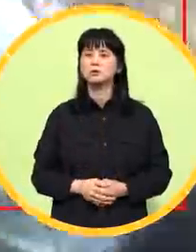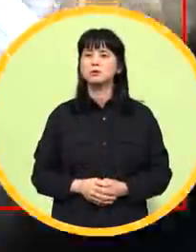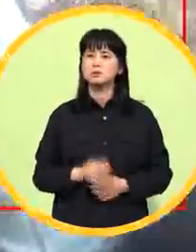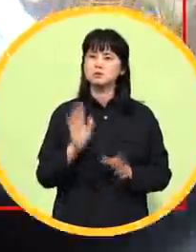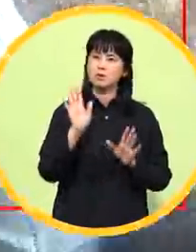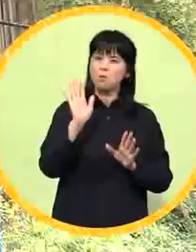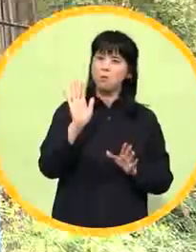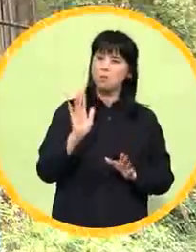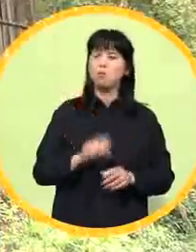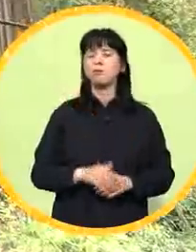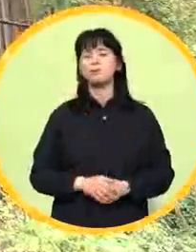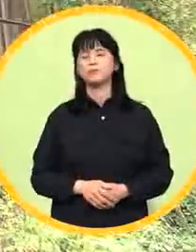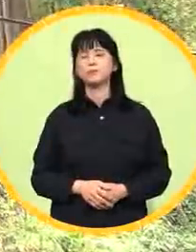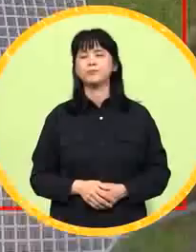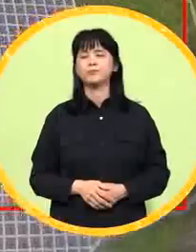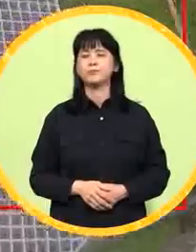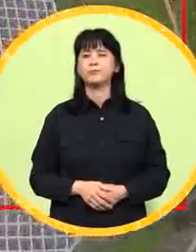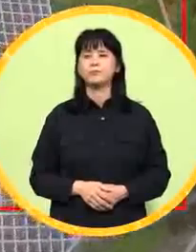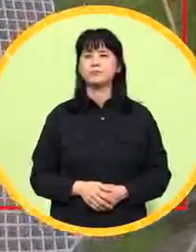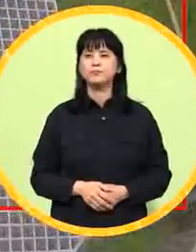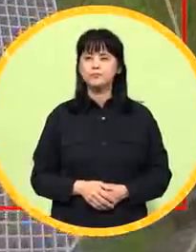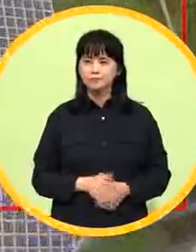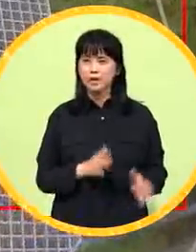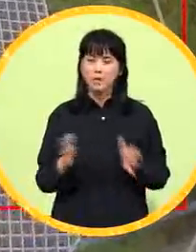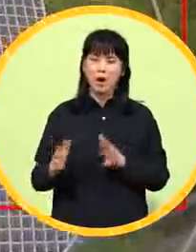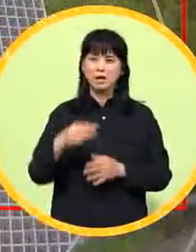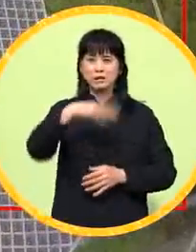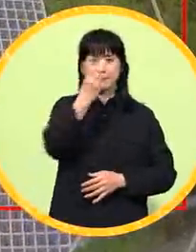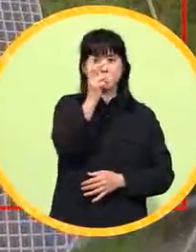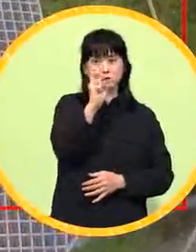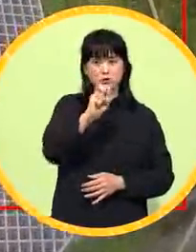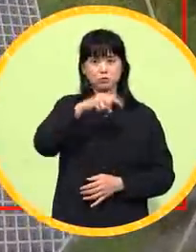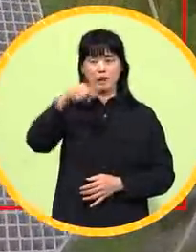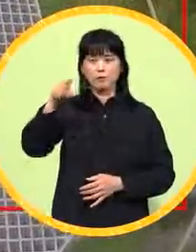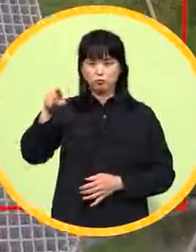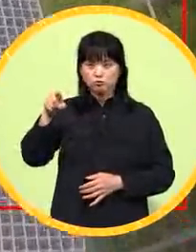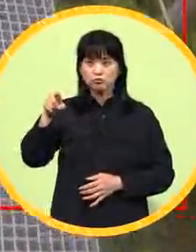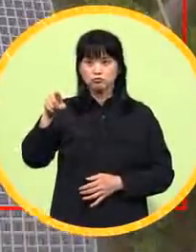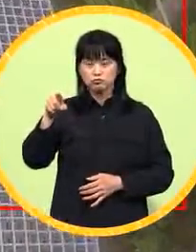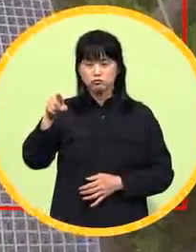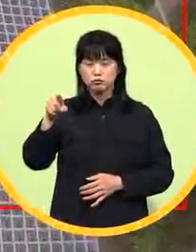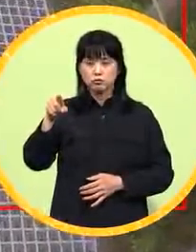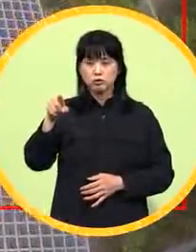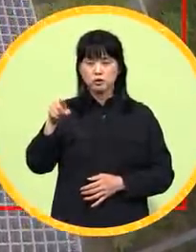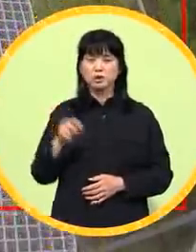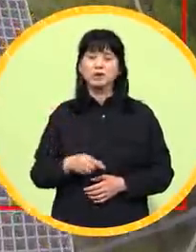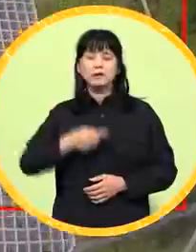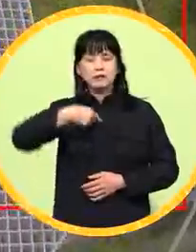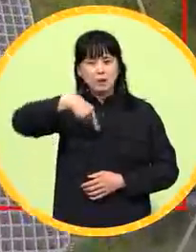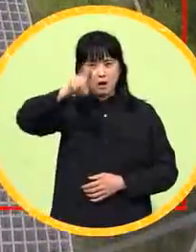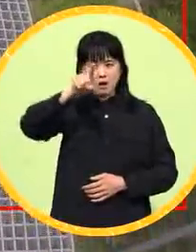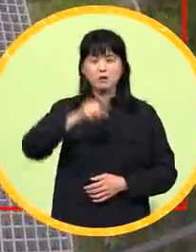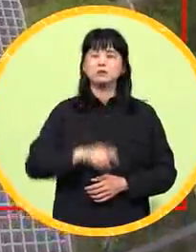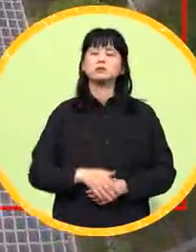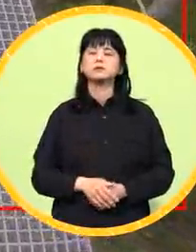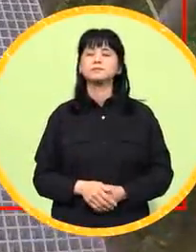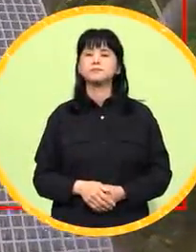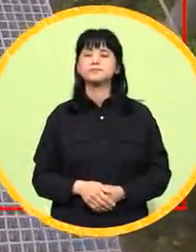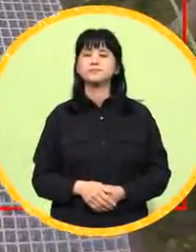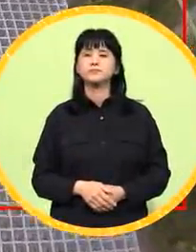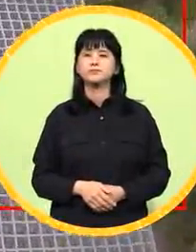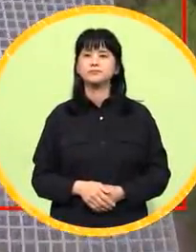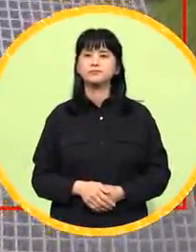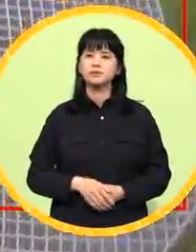大てよ中に責め入っていけば